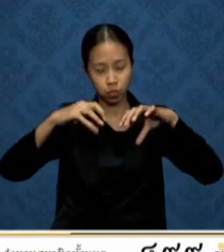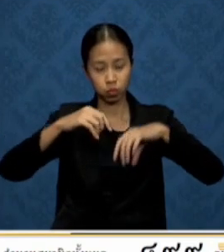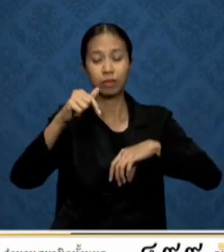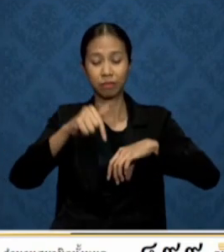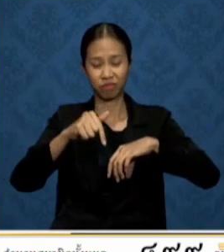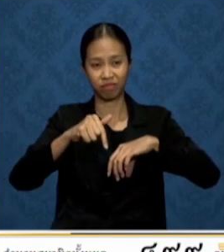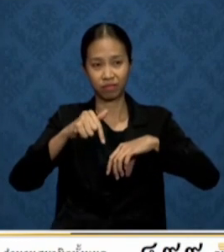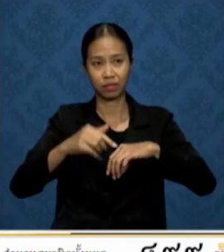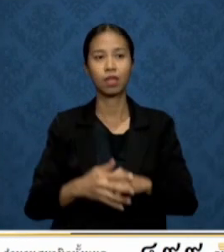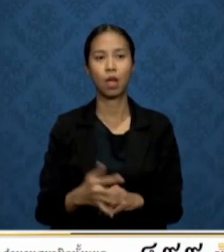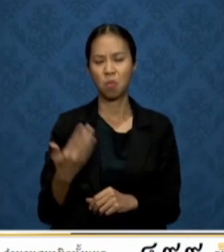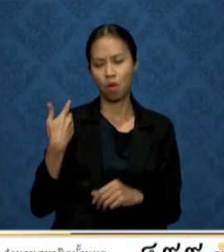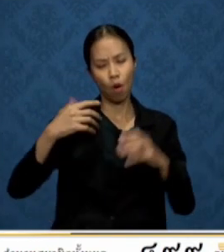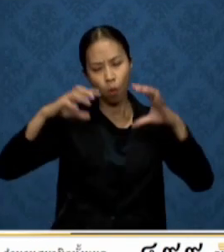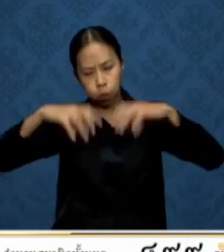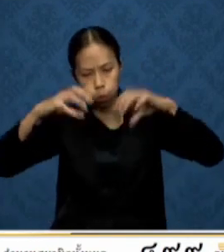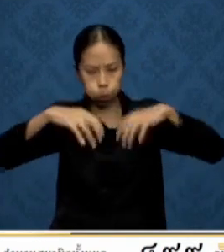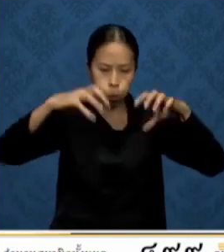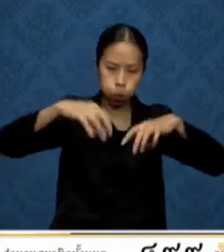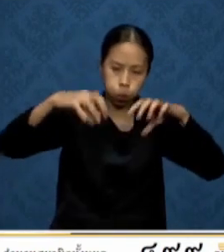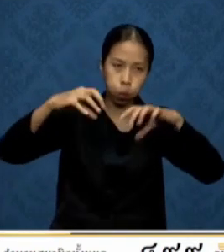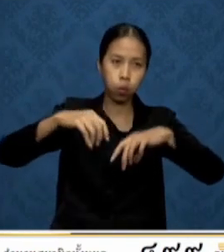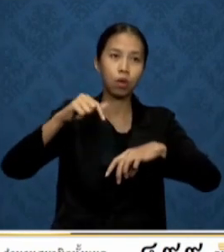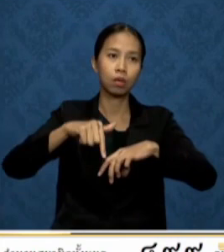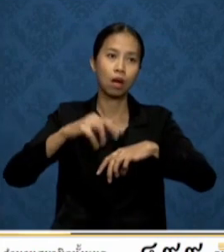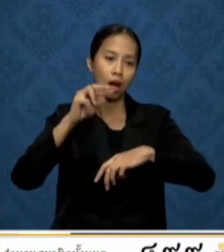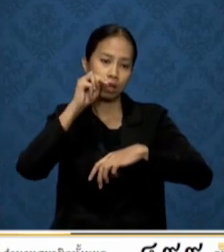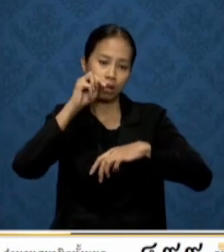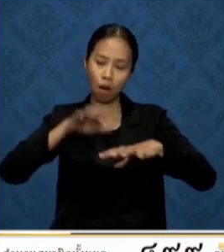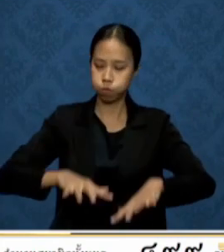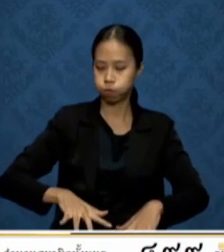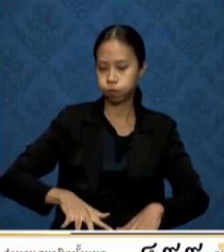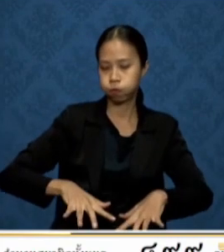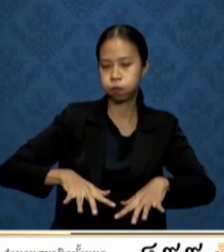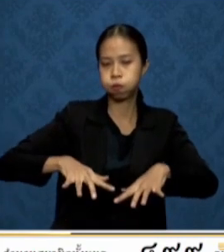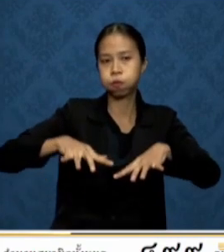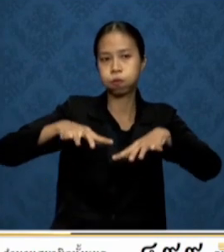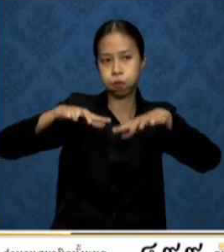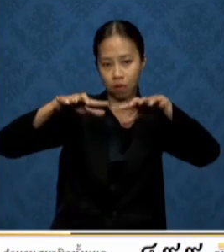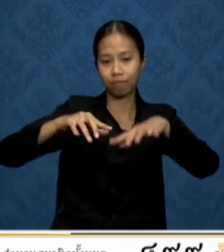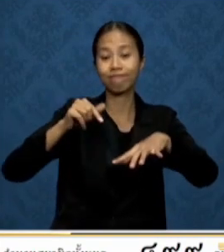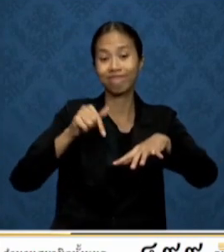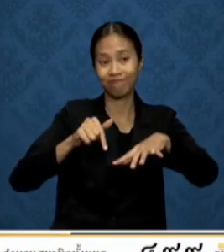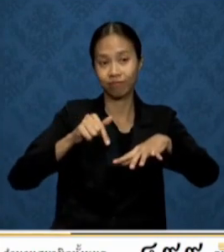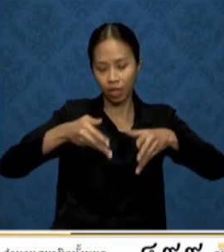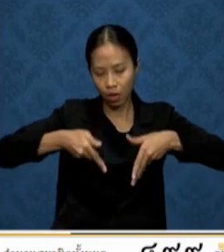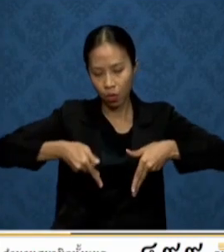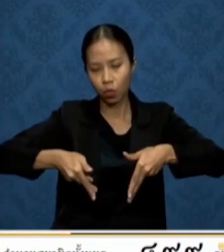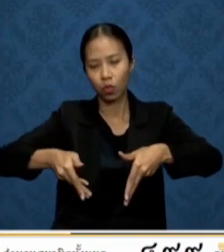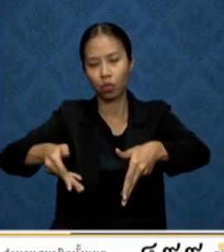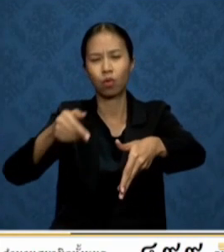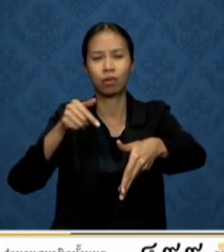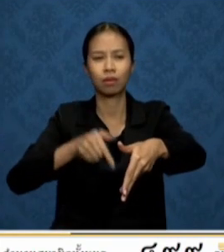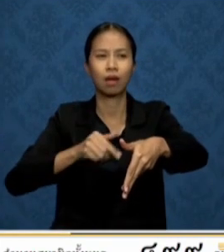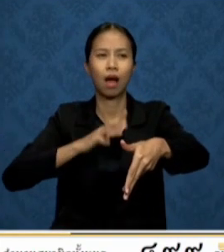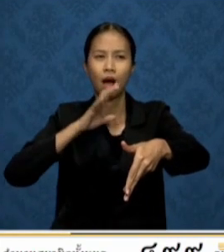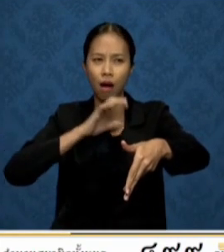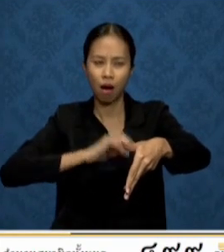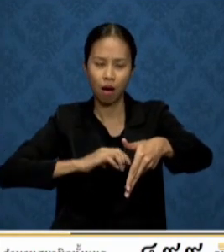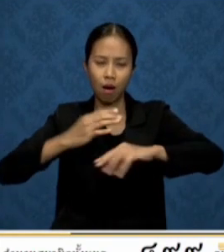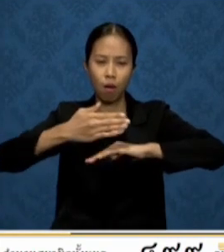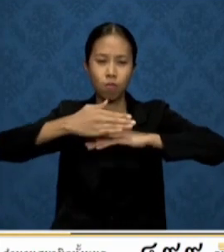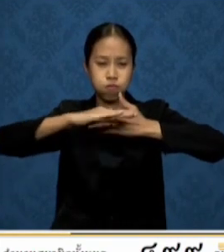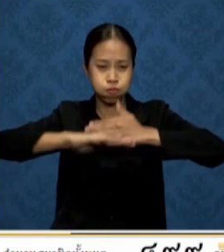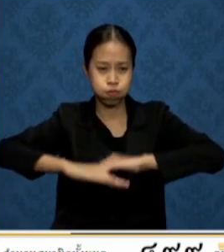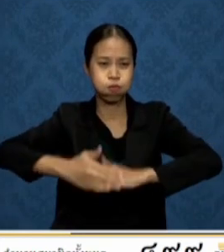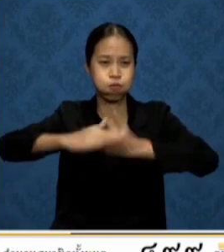ที่อำเภอชอวด และอำเภอค้ายเคียงทำให้น้ำทวมขังบนทนน ประกอบกับทนนสายนี้ เสือมโซมเป็นหมเป็นบ่